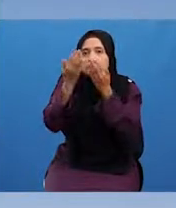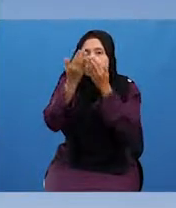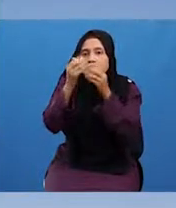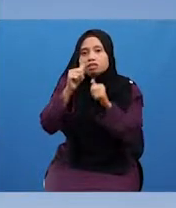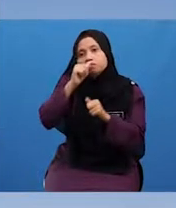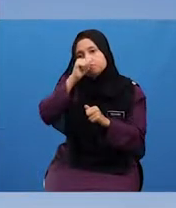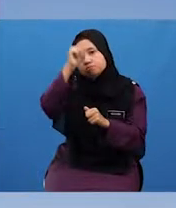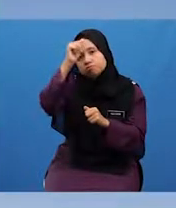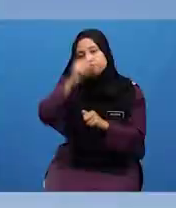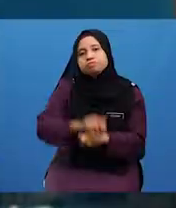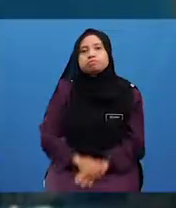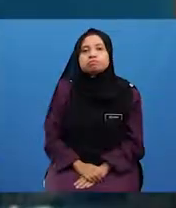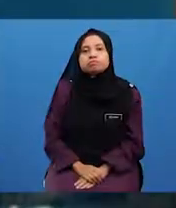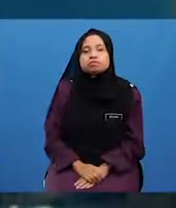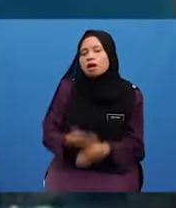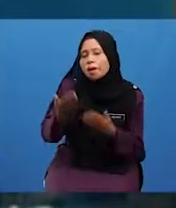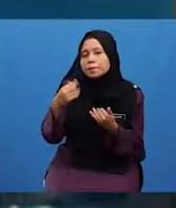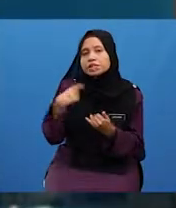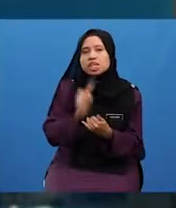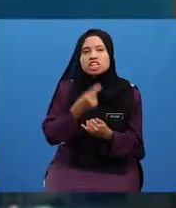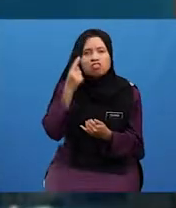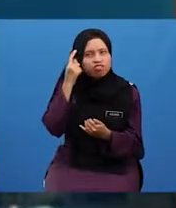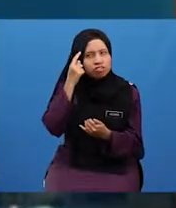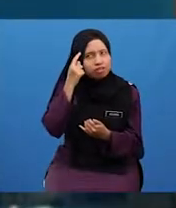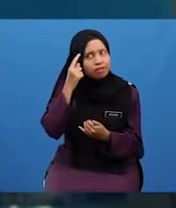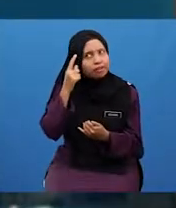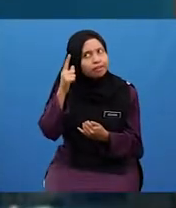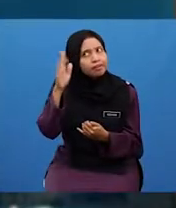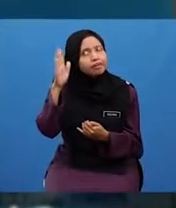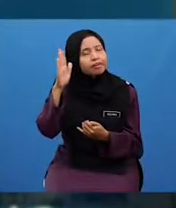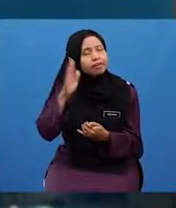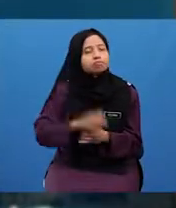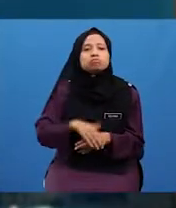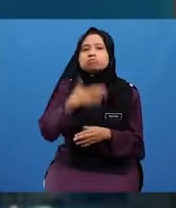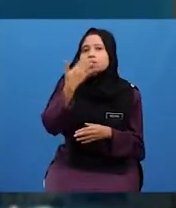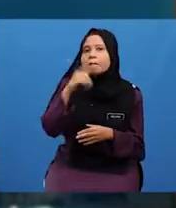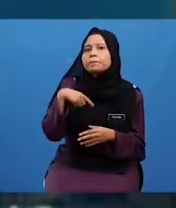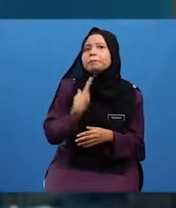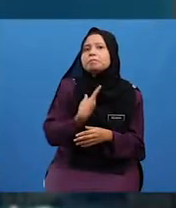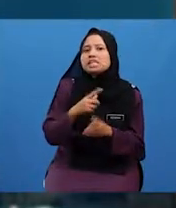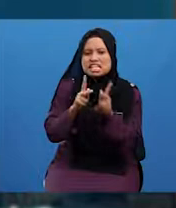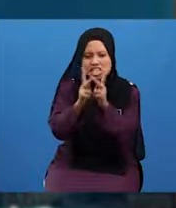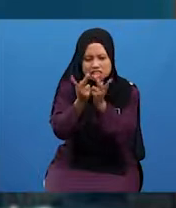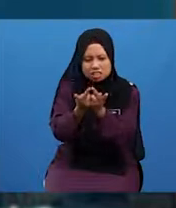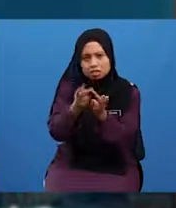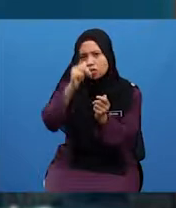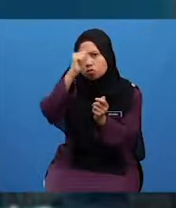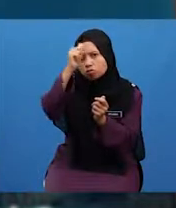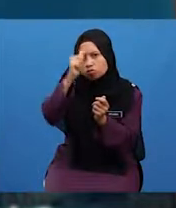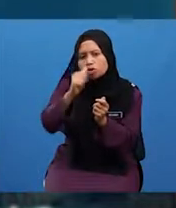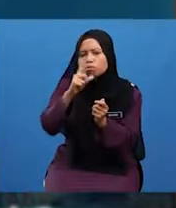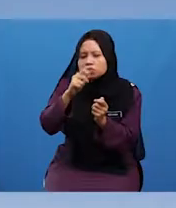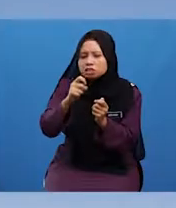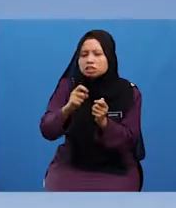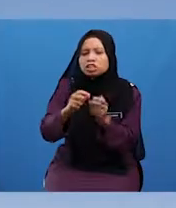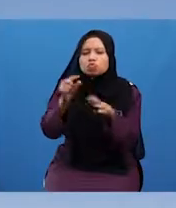SWT. Mari kita berfikir sejenak. Kenapa kitab Allah ini diperlukan oleh